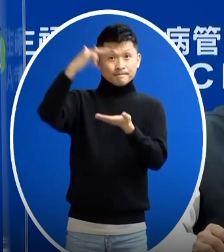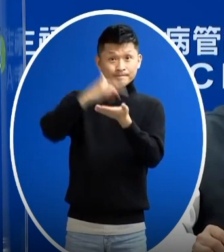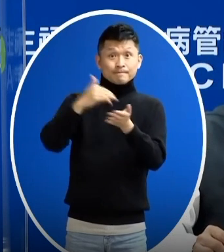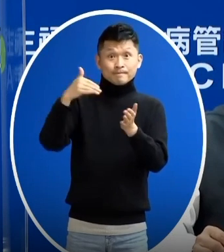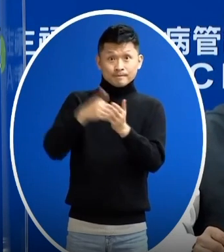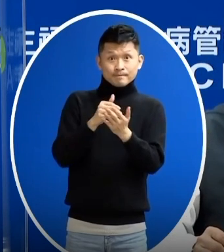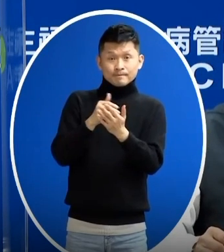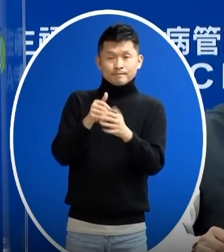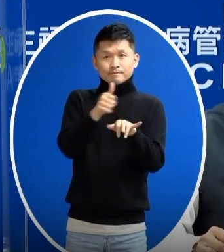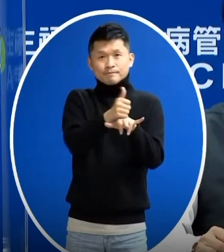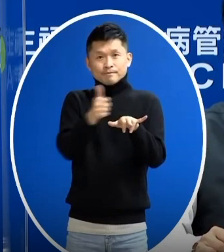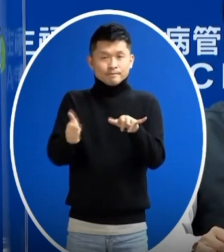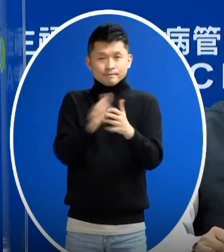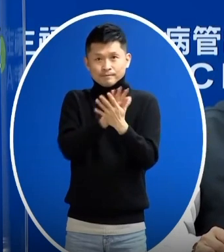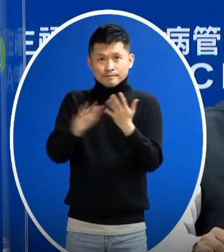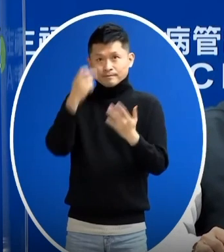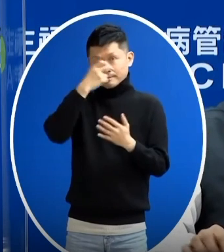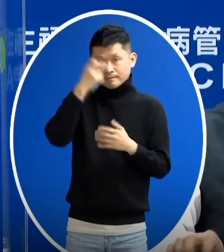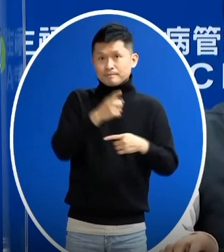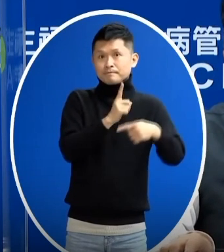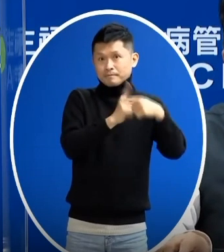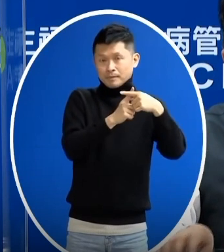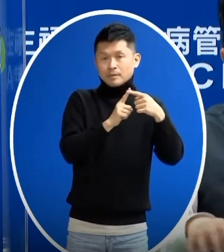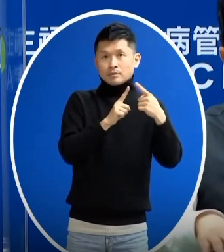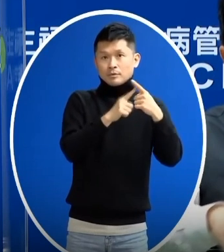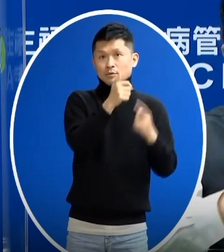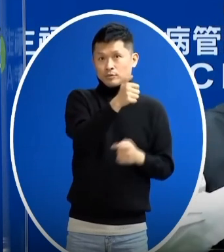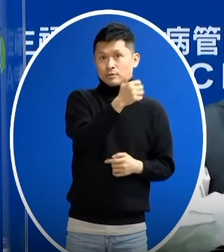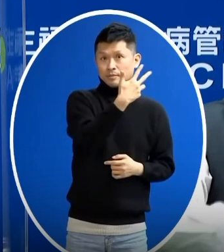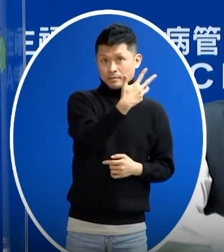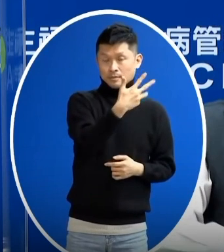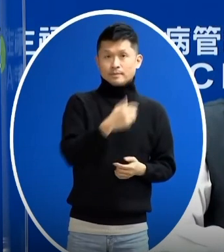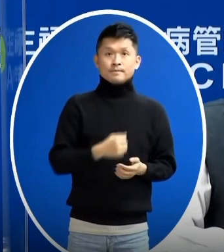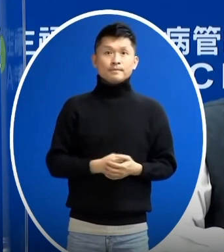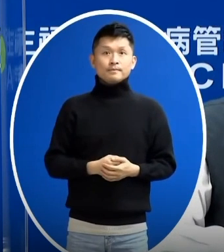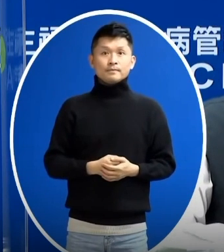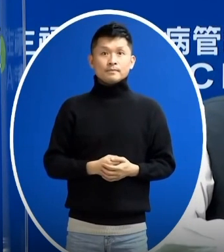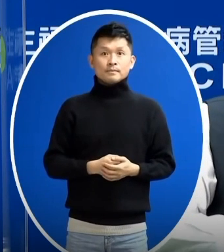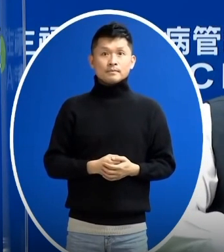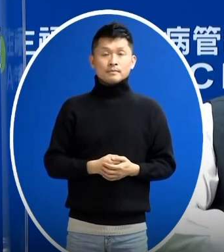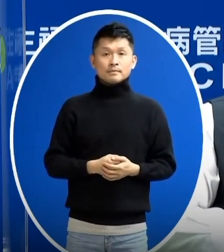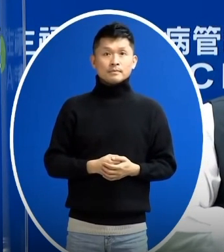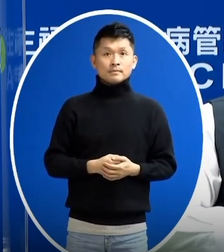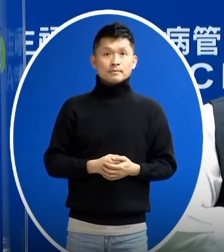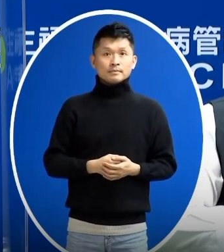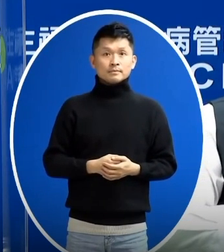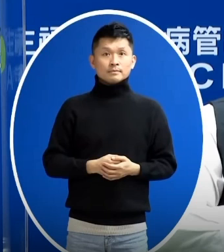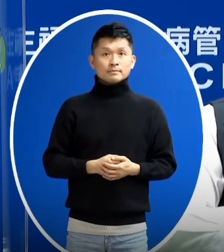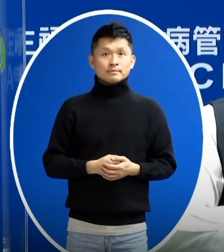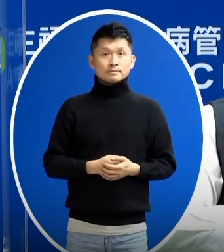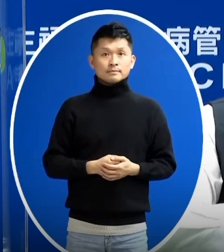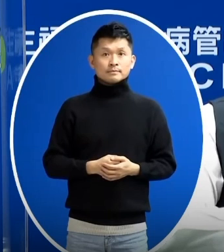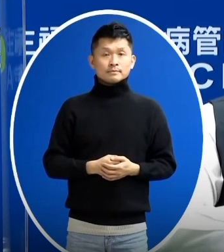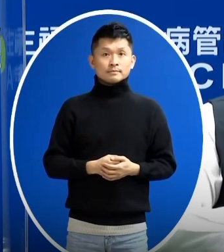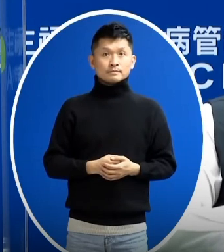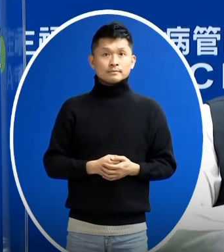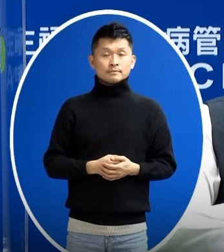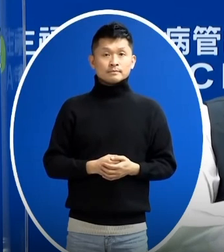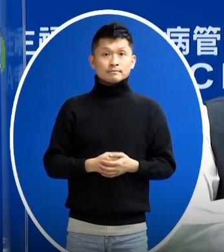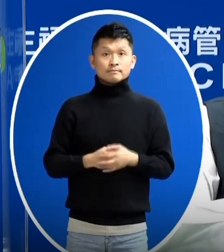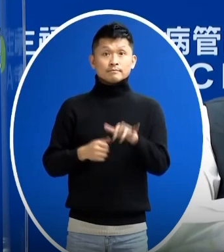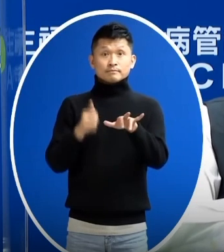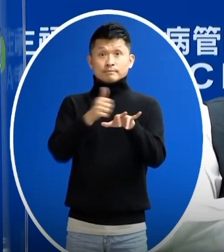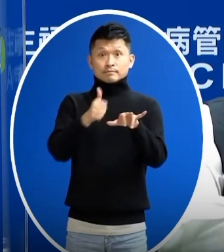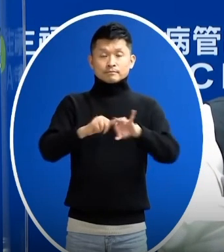剪，哈，所检验出来的阳性，这58位，哈，这58位在昨天就。好，在机边就直